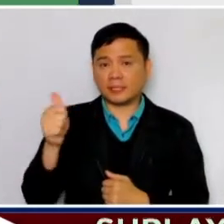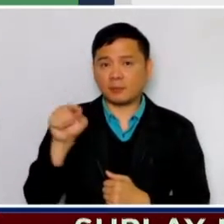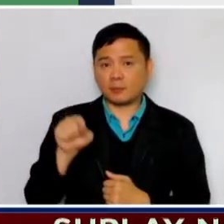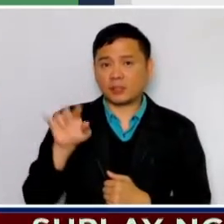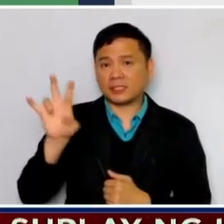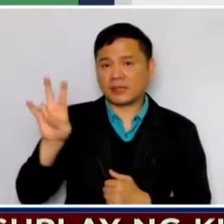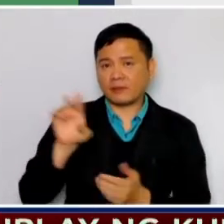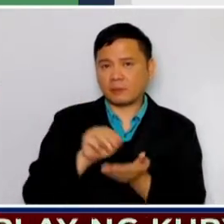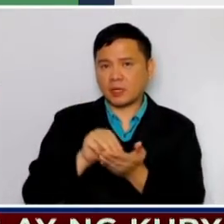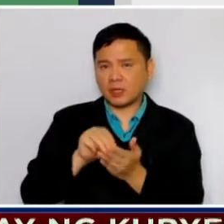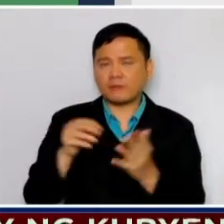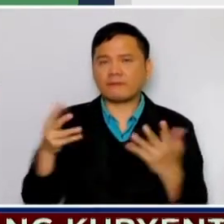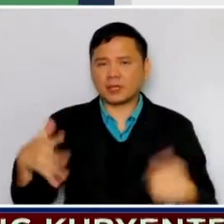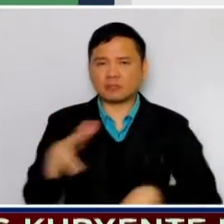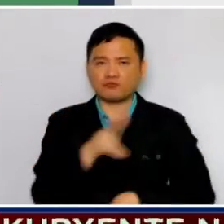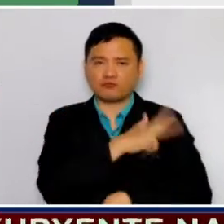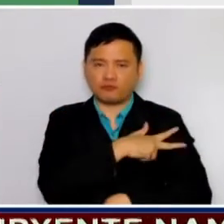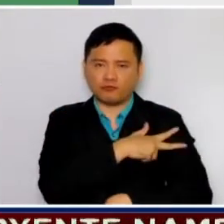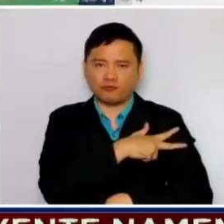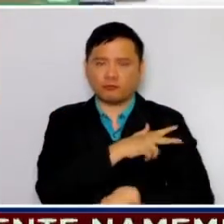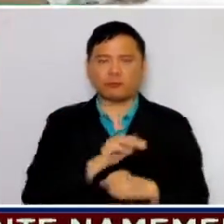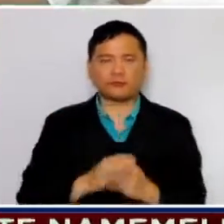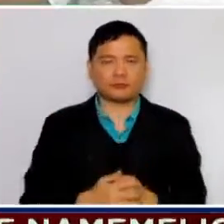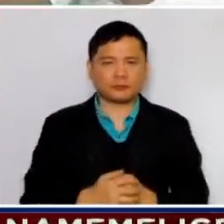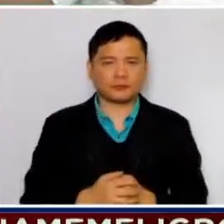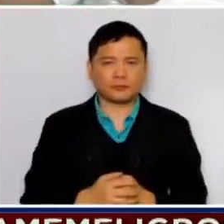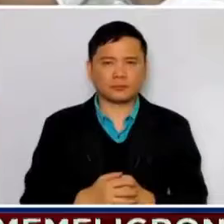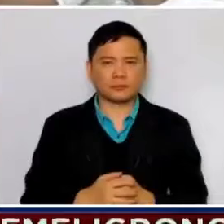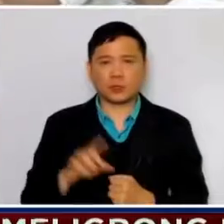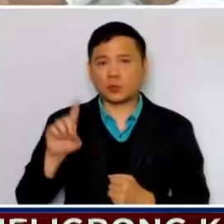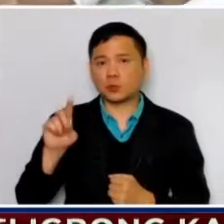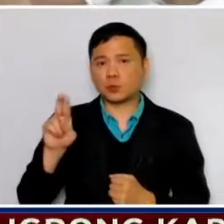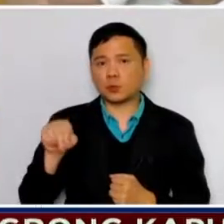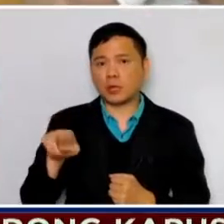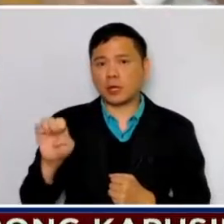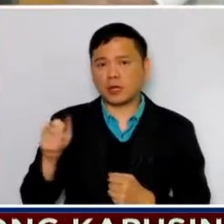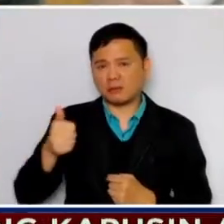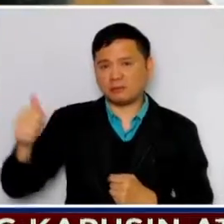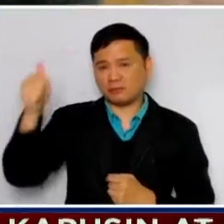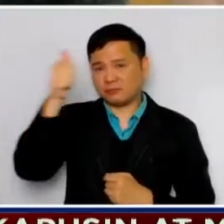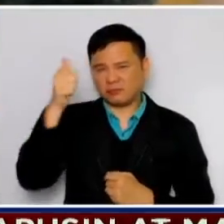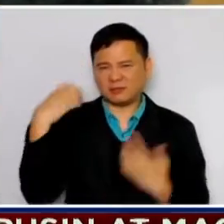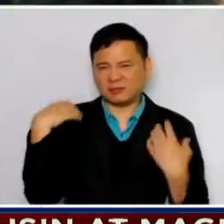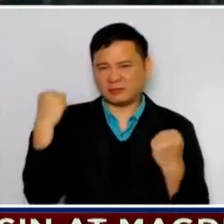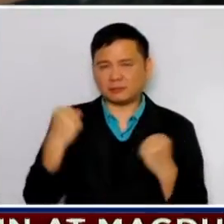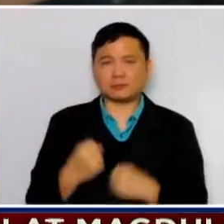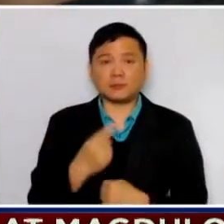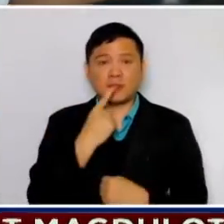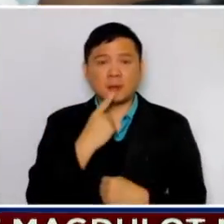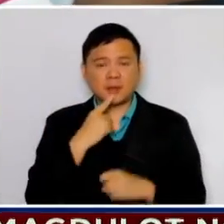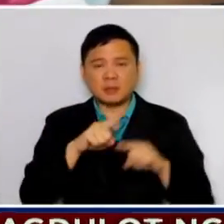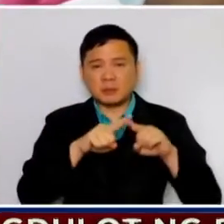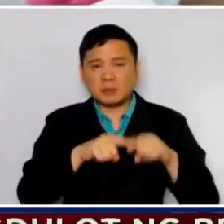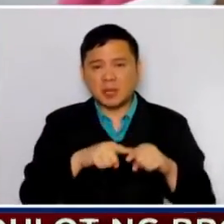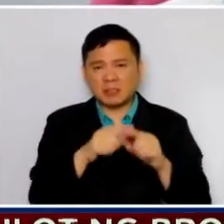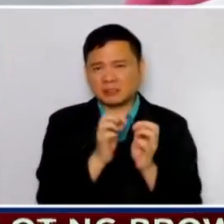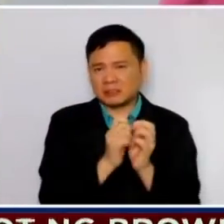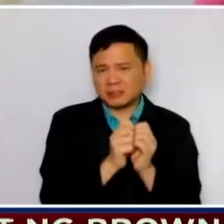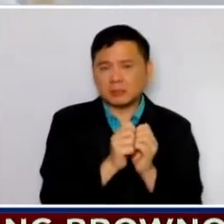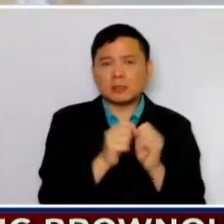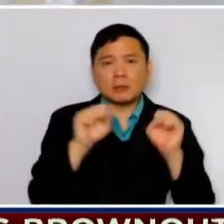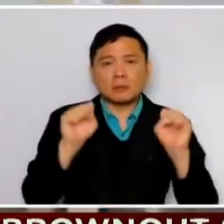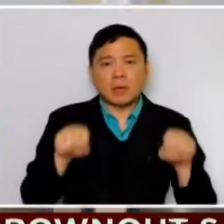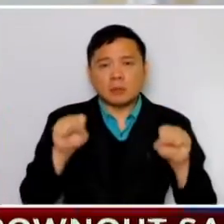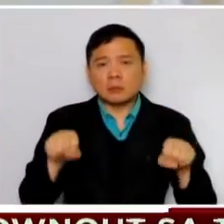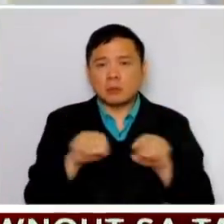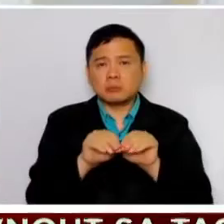may booster o dagdag na dose. Ayon kay Duque, depende sa mutation ng virus, pwede pa rin magkaroon ng pagsipa ng COVID cases sa bansa